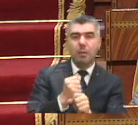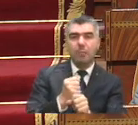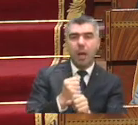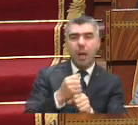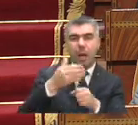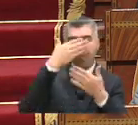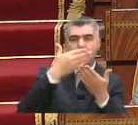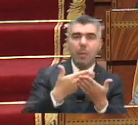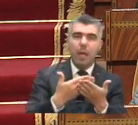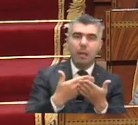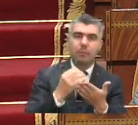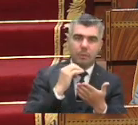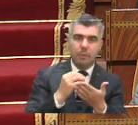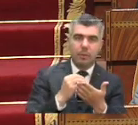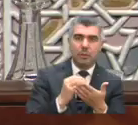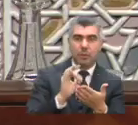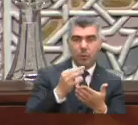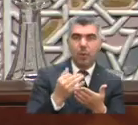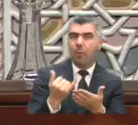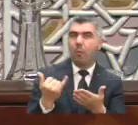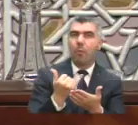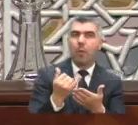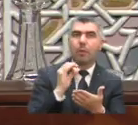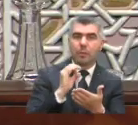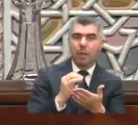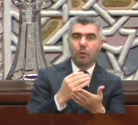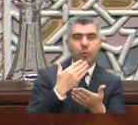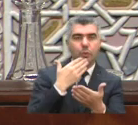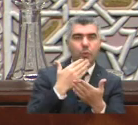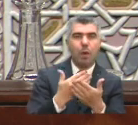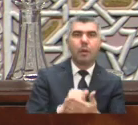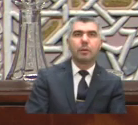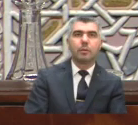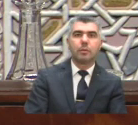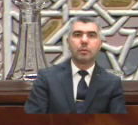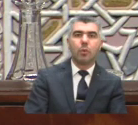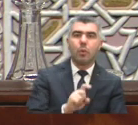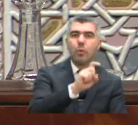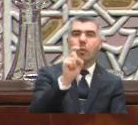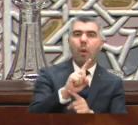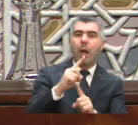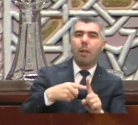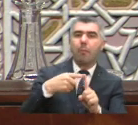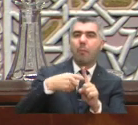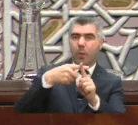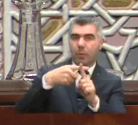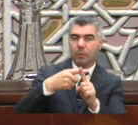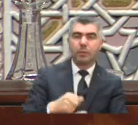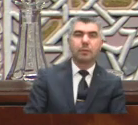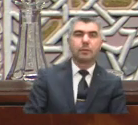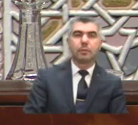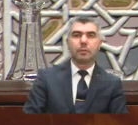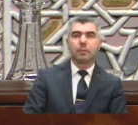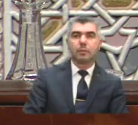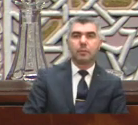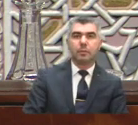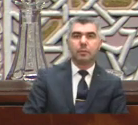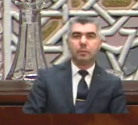لا اللي مشاو وخذوا التجربه يرجعوا عاوتاني. هل هناك تعقيب اضافي؟